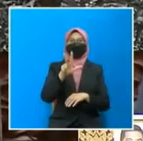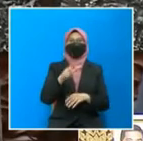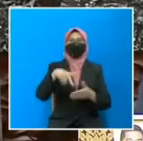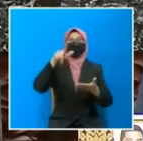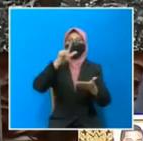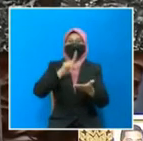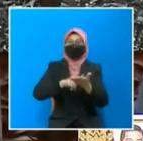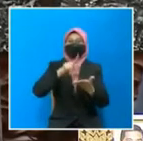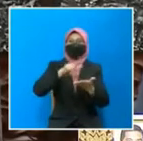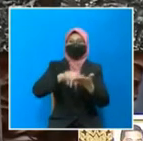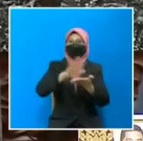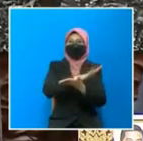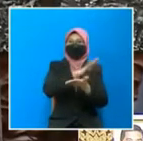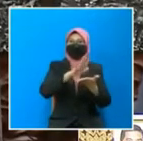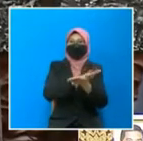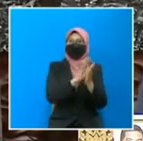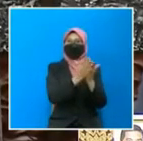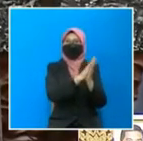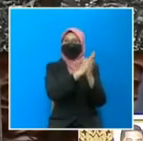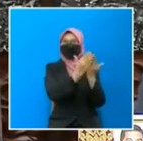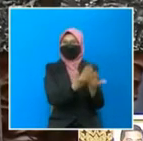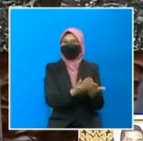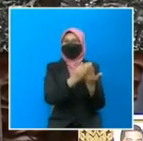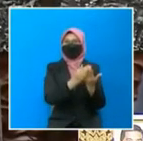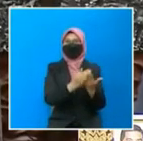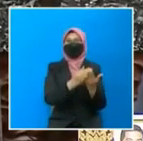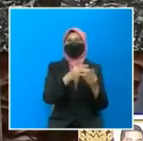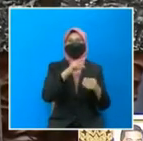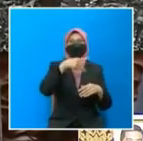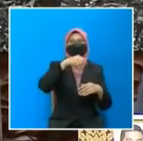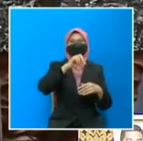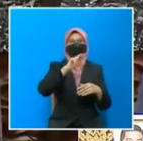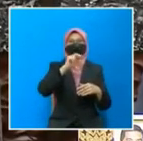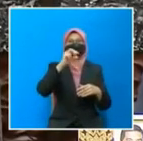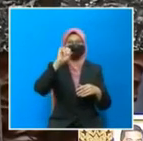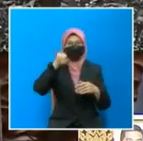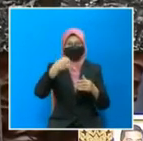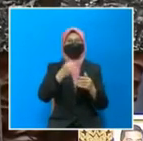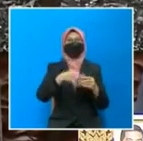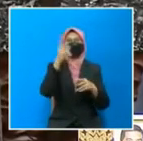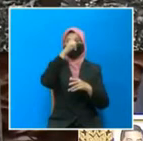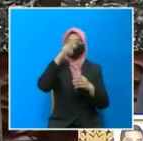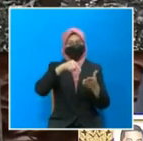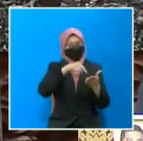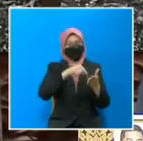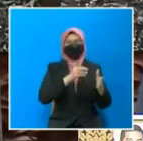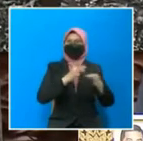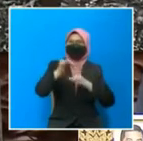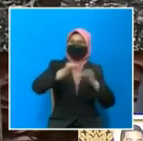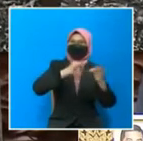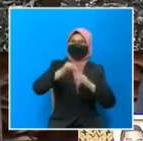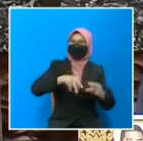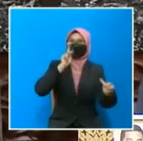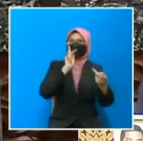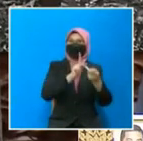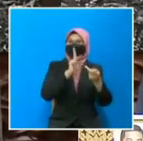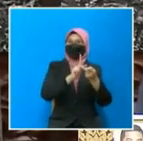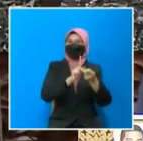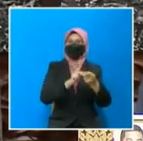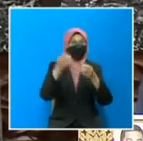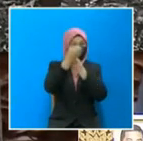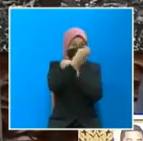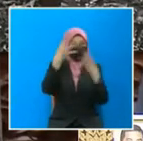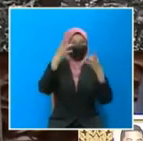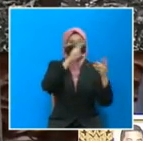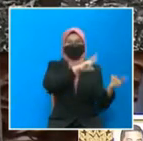laksana yang mempercikan status pelaksanaan pakej-pakej rangsangan dan penerangan isu-isu semasa yang relevan. Maklumat juga